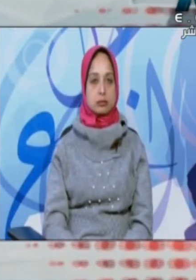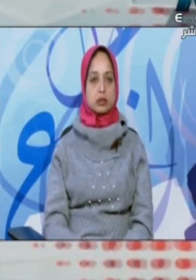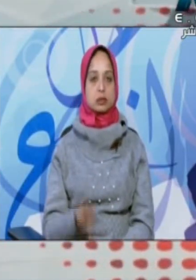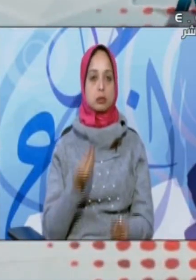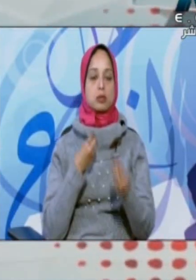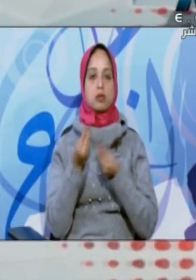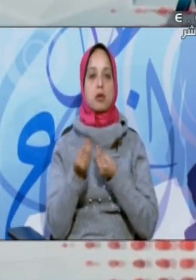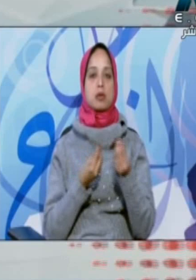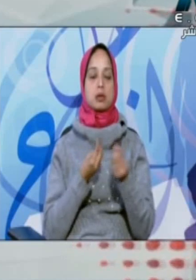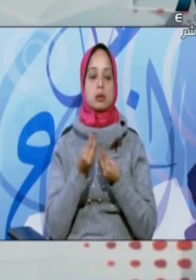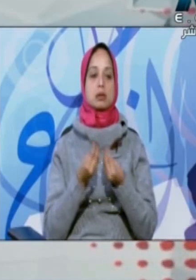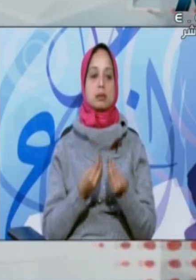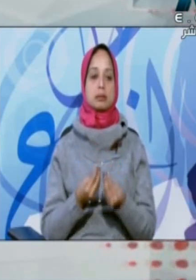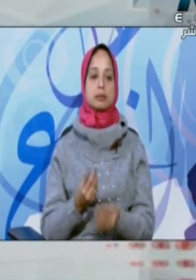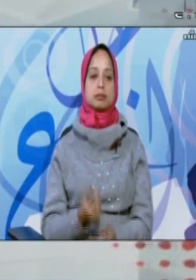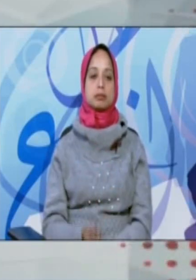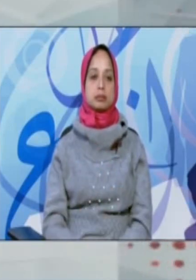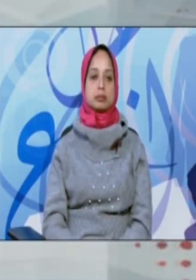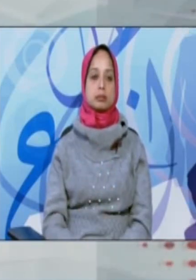مفاوضات